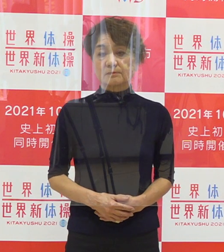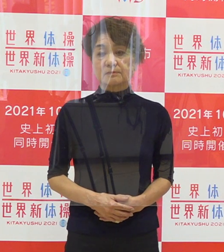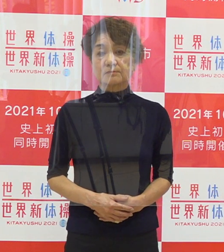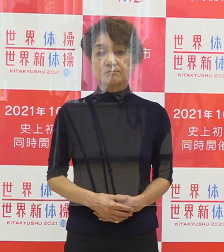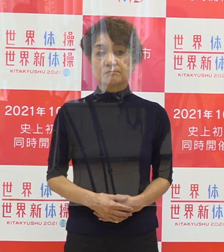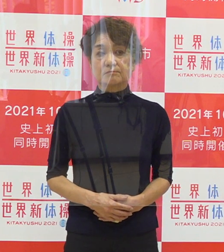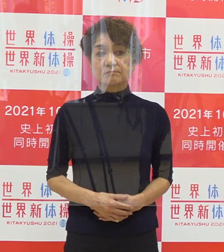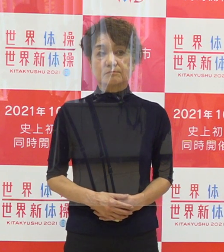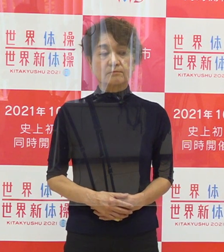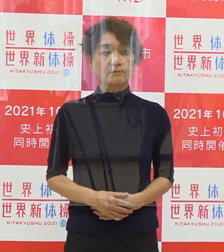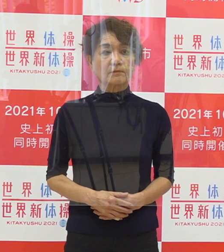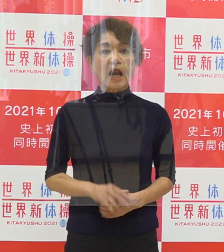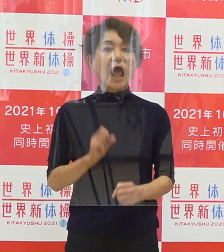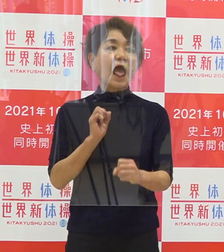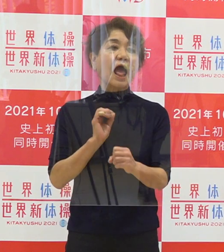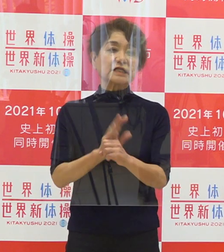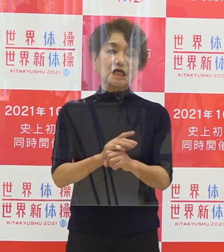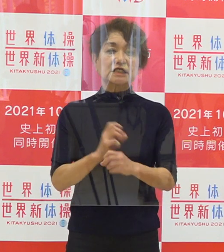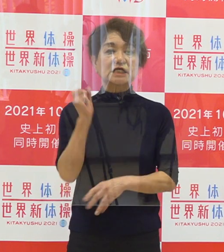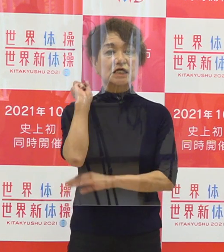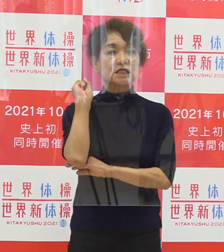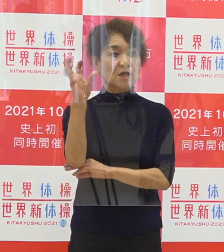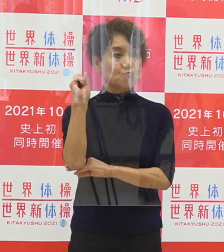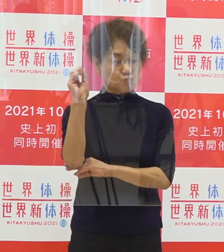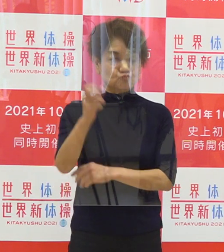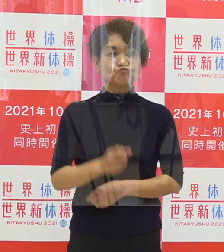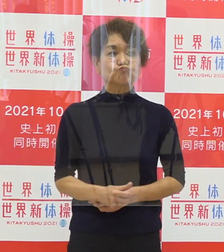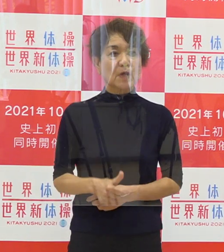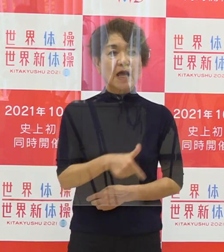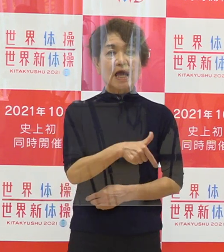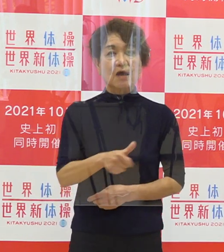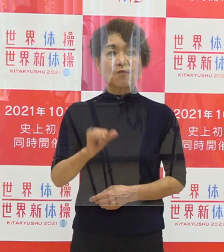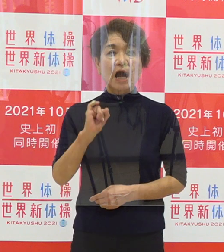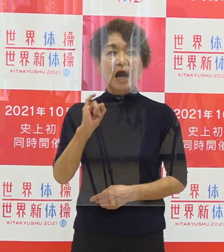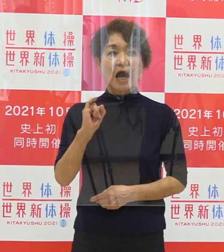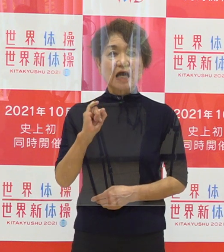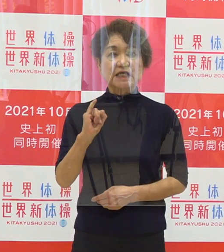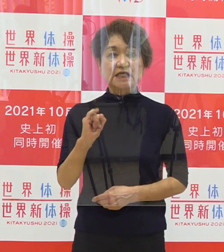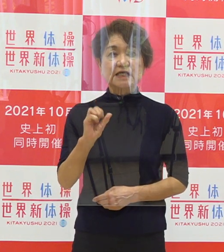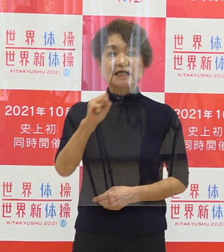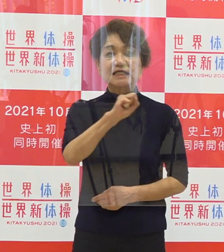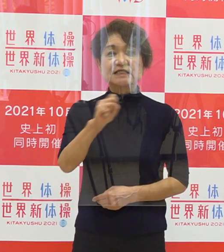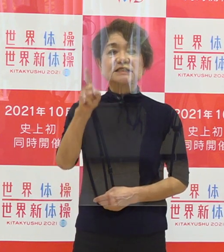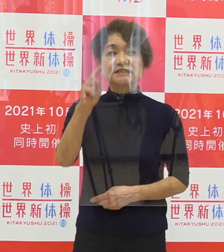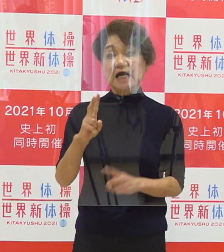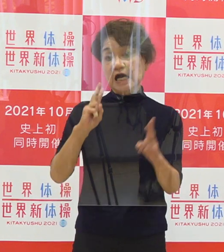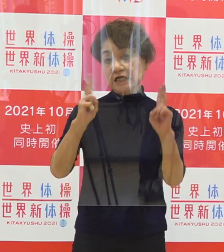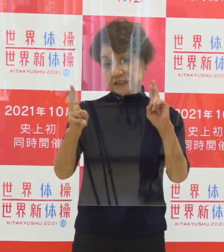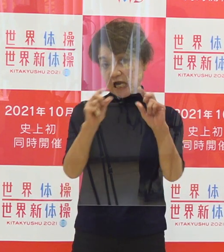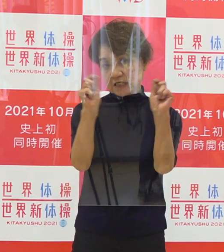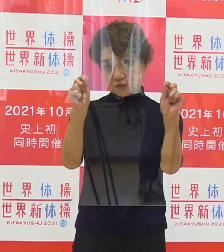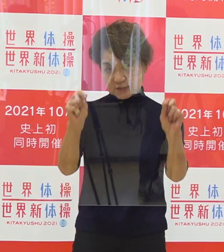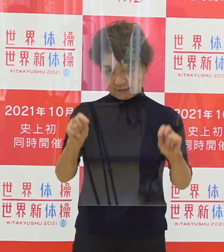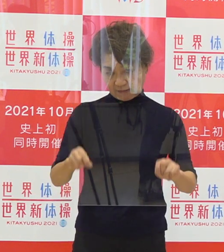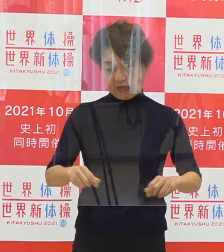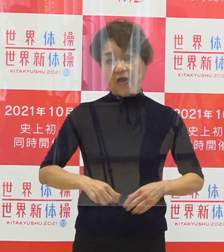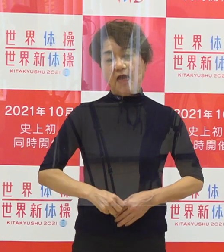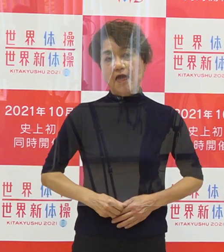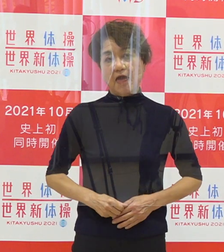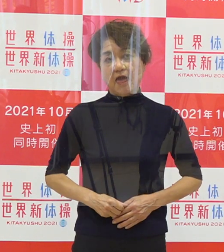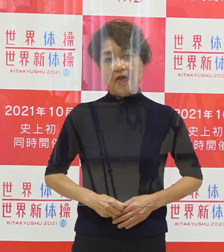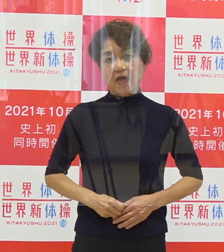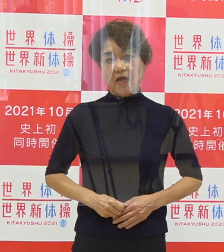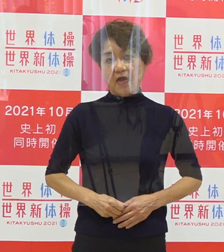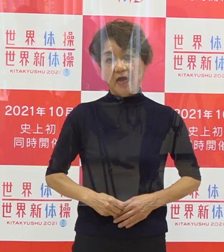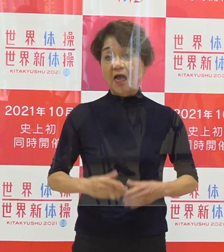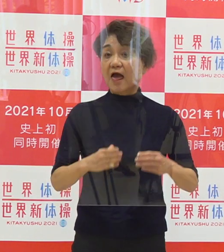朝日新聞のジョンと言います。ファイザー製のワクチン追加の件についてお伺いします。今回国からまた